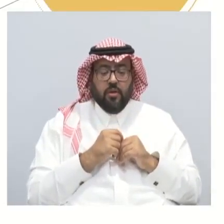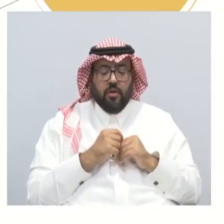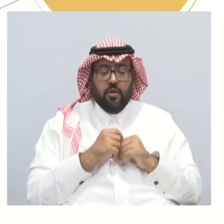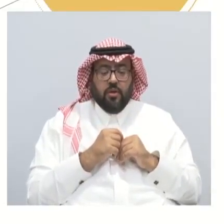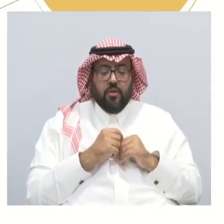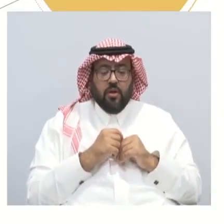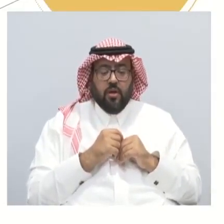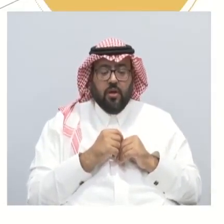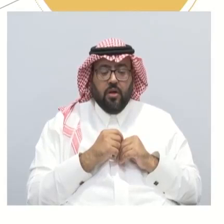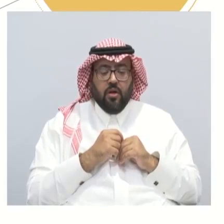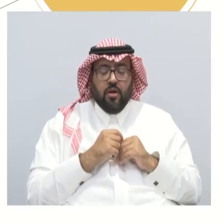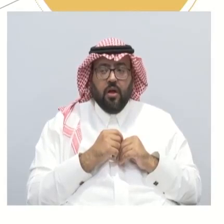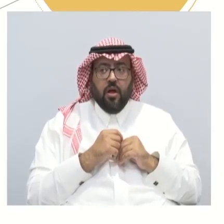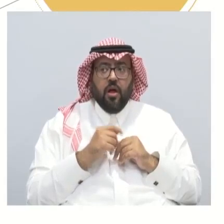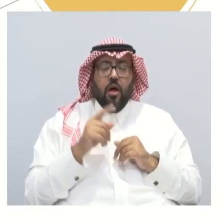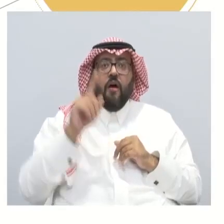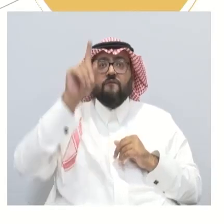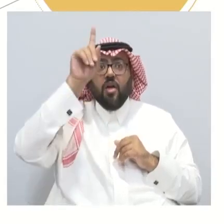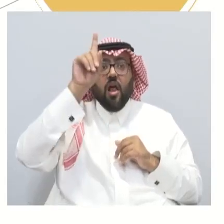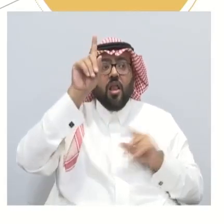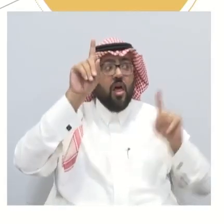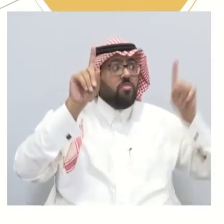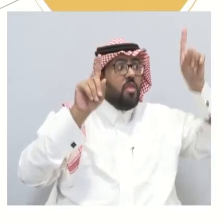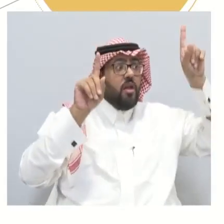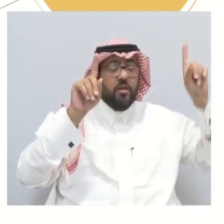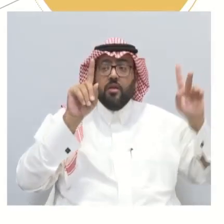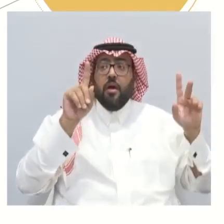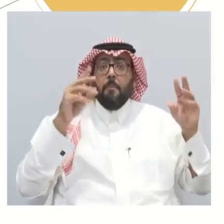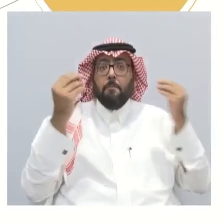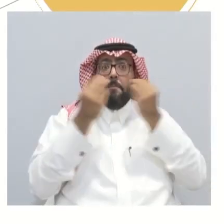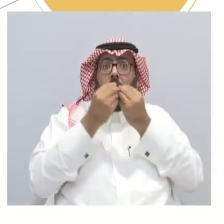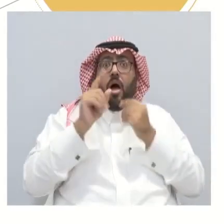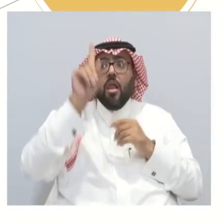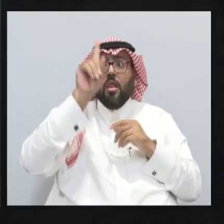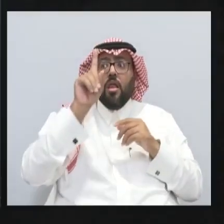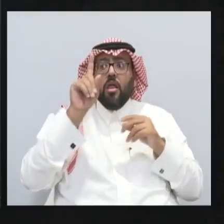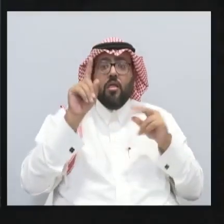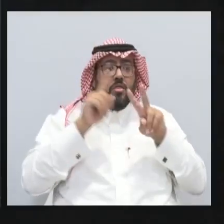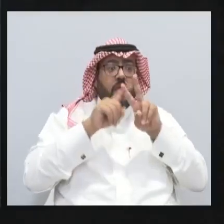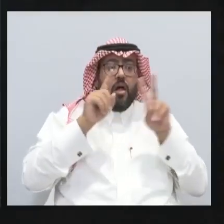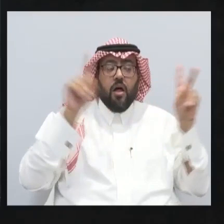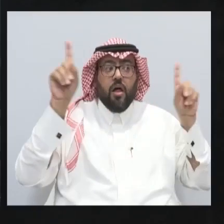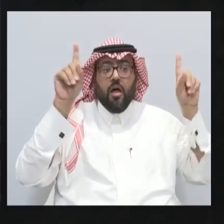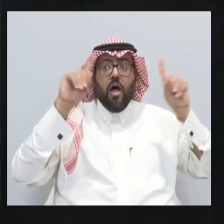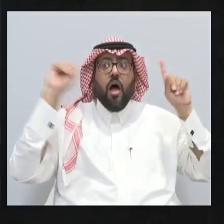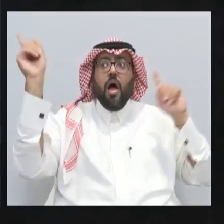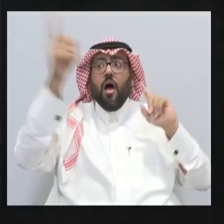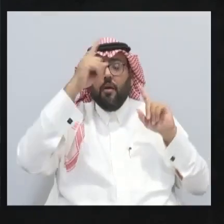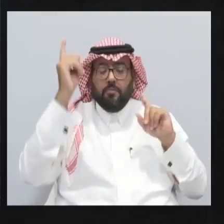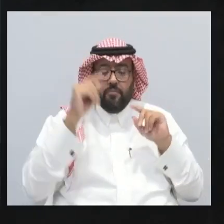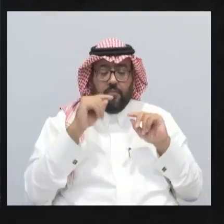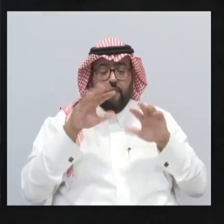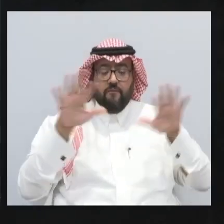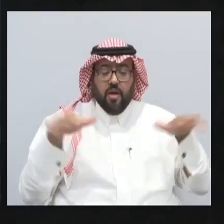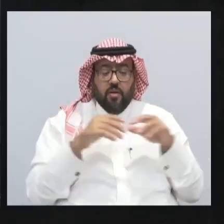لو كان هناك اله اخر مع الله جل وعلا وكان اكثر من اله في هذا العالم فانه